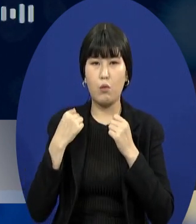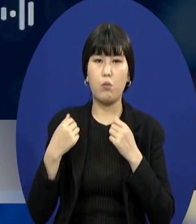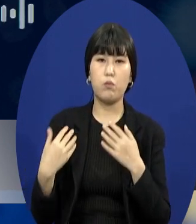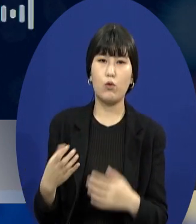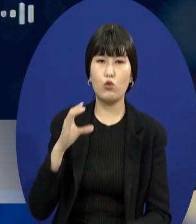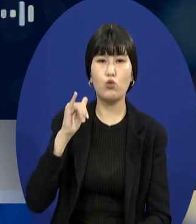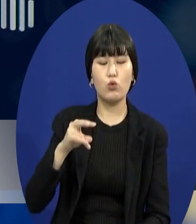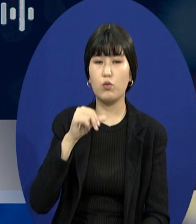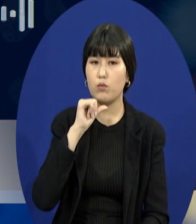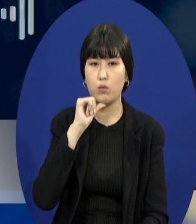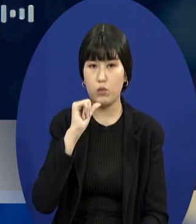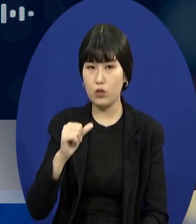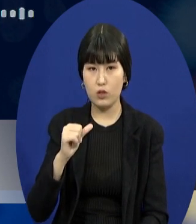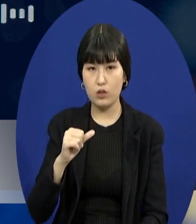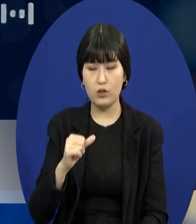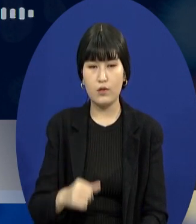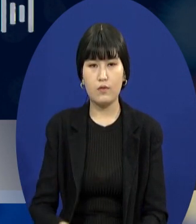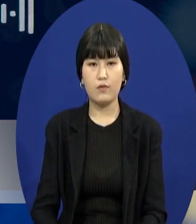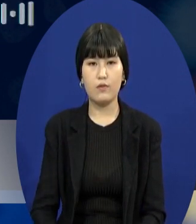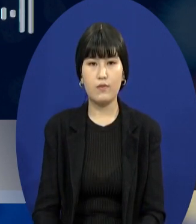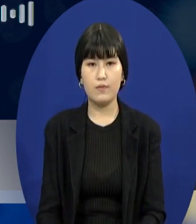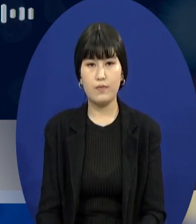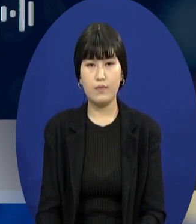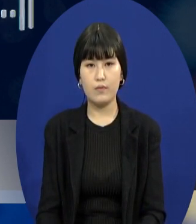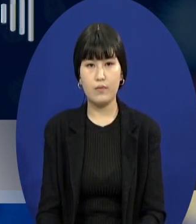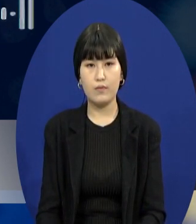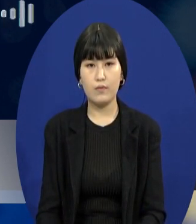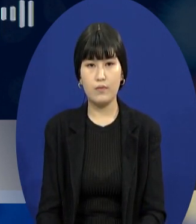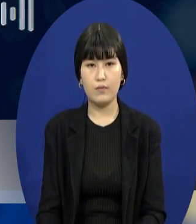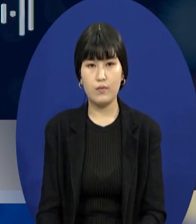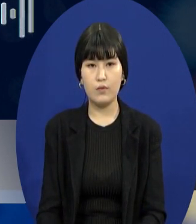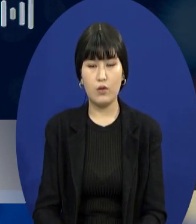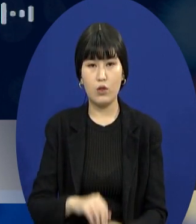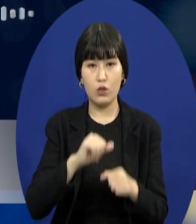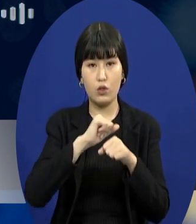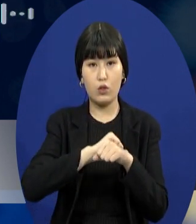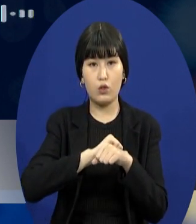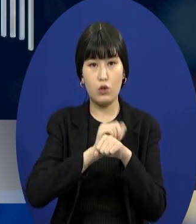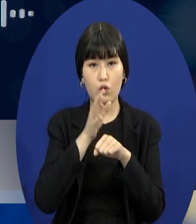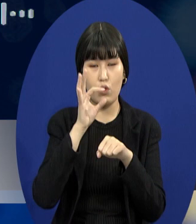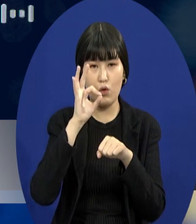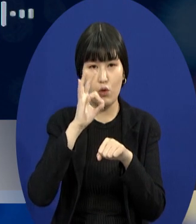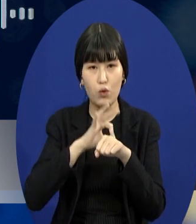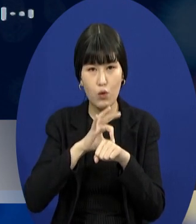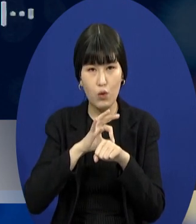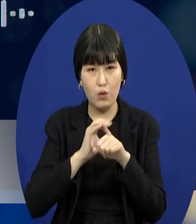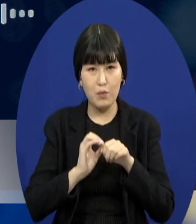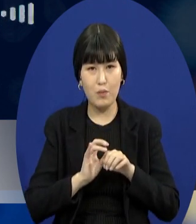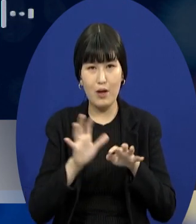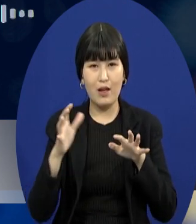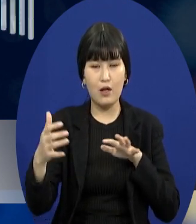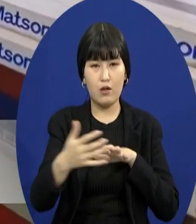бол энэ удаагийн одоо энэ тархалын давалгааг бол үндсэндээ бариад авчлаа гэж бол дүгнэж